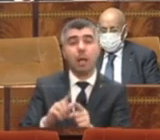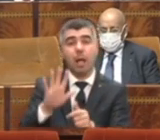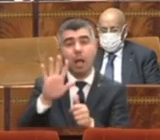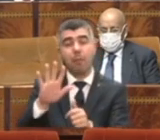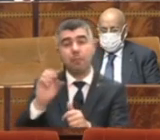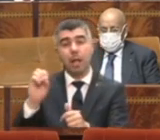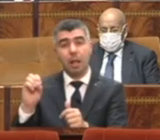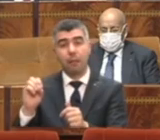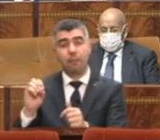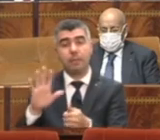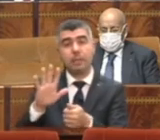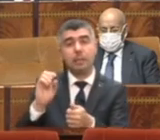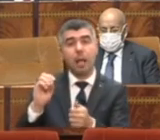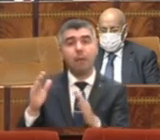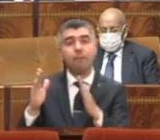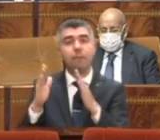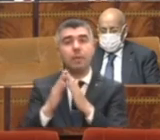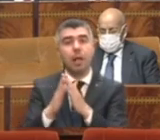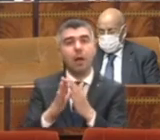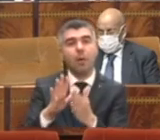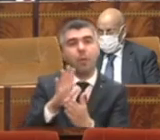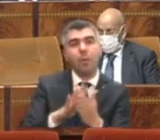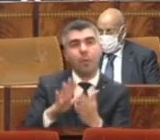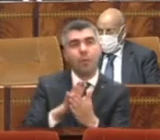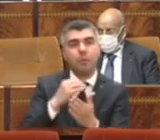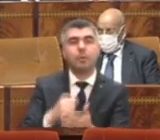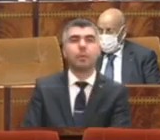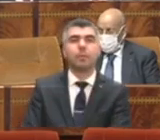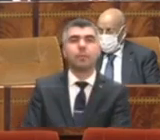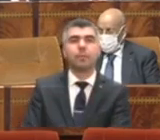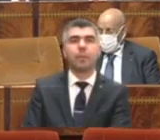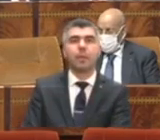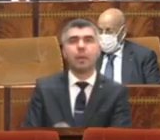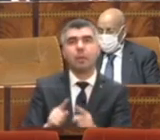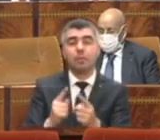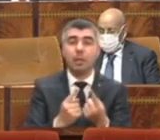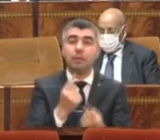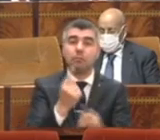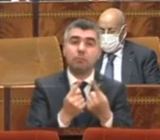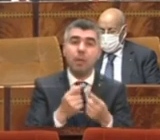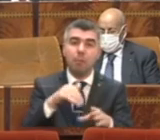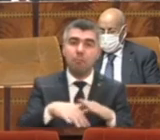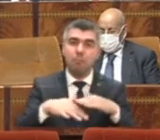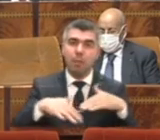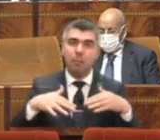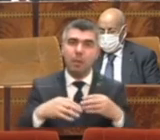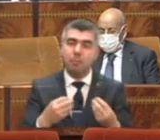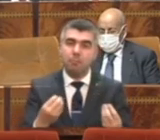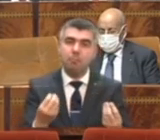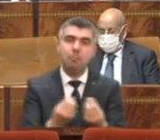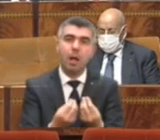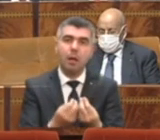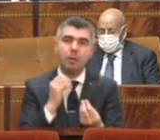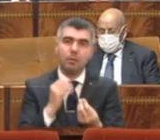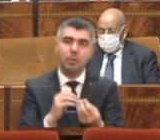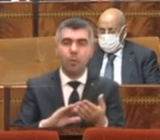دار، وانت تتعرفي هذا الشيء ما كاين لاش غير مجرد انني بما انني طاني برلماني تجمعني